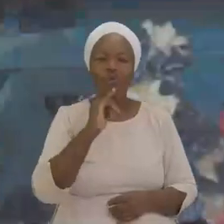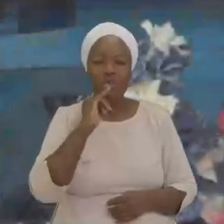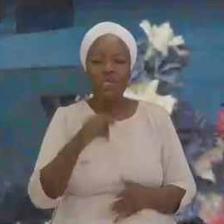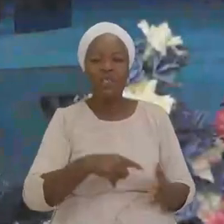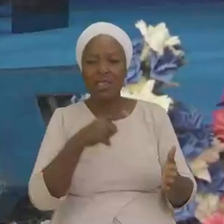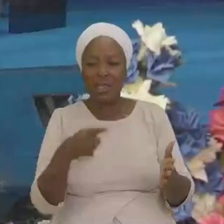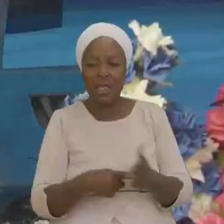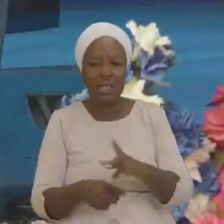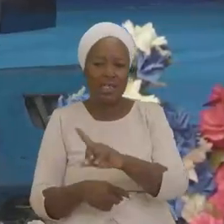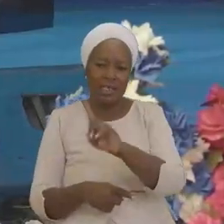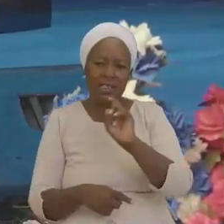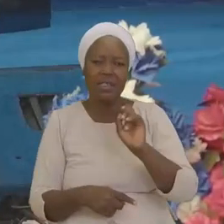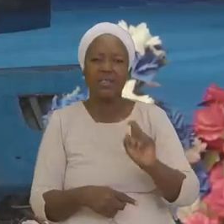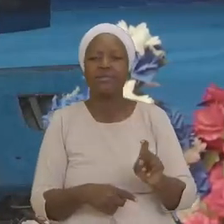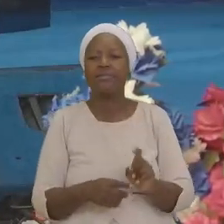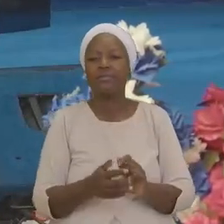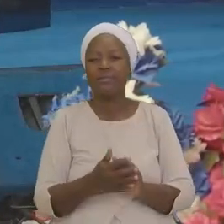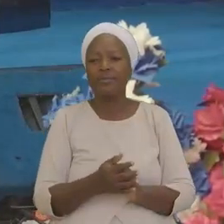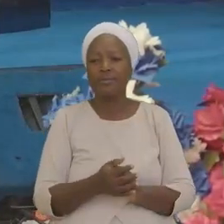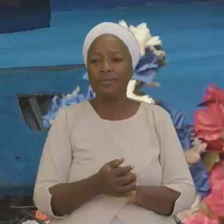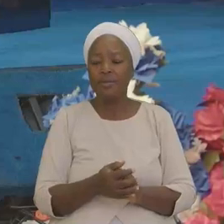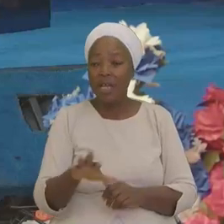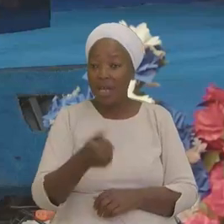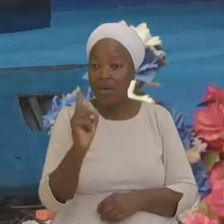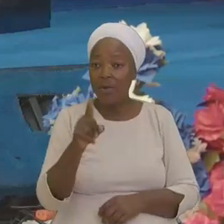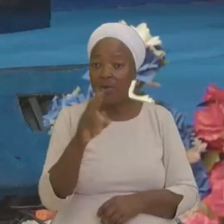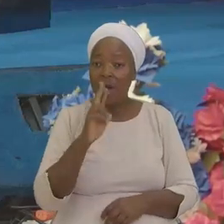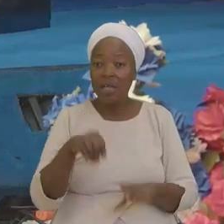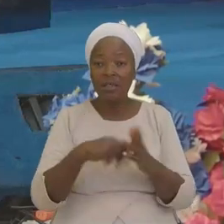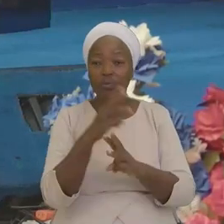lèvres, qui est celui-ci?